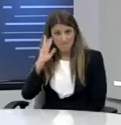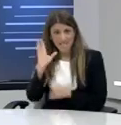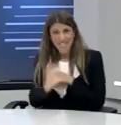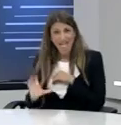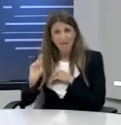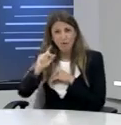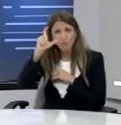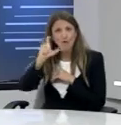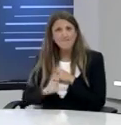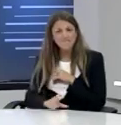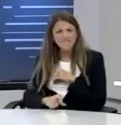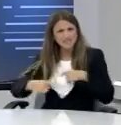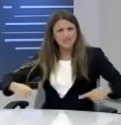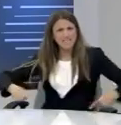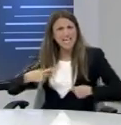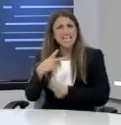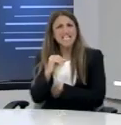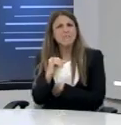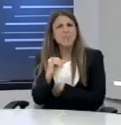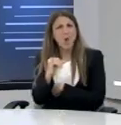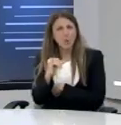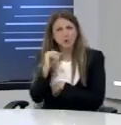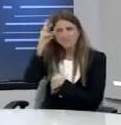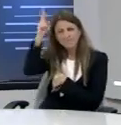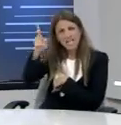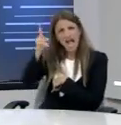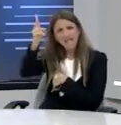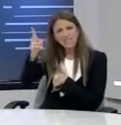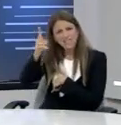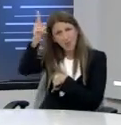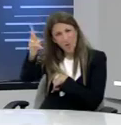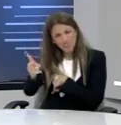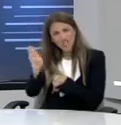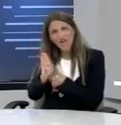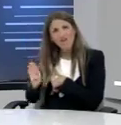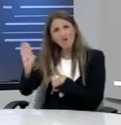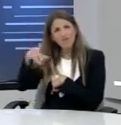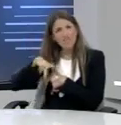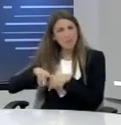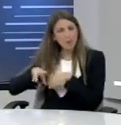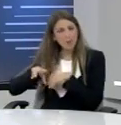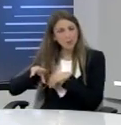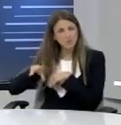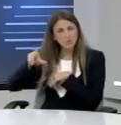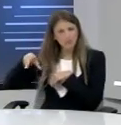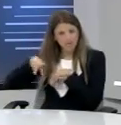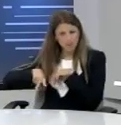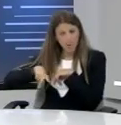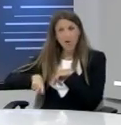σας, τον κύριο Κυπουρόπουλο, για ρατσιστική αναφορά σε σχέση με την αναπηρία. Αυτή είναι η κεντροδεξιά